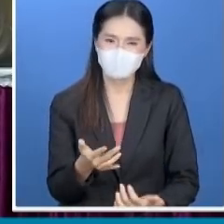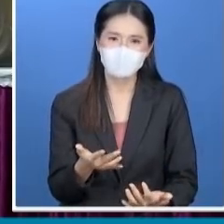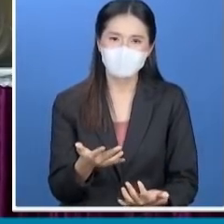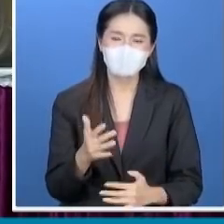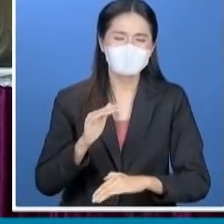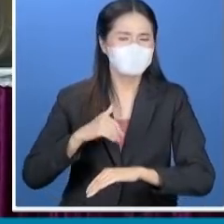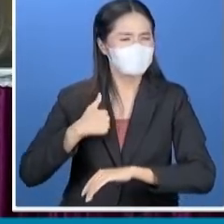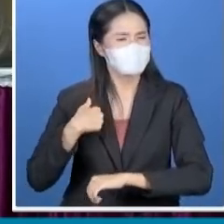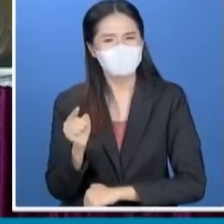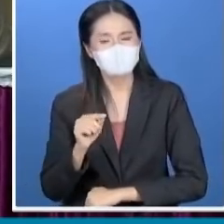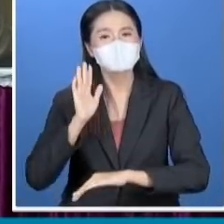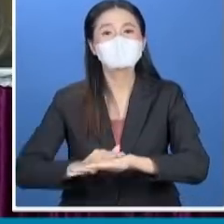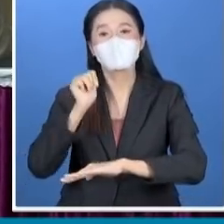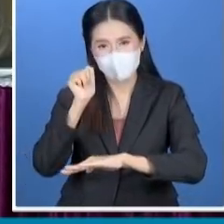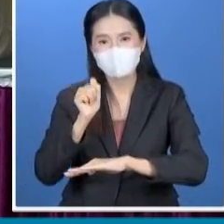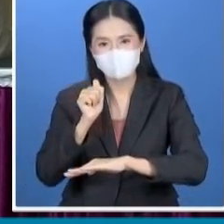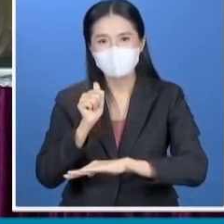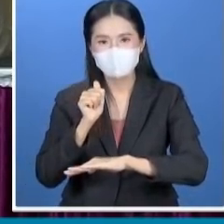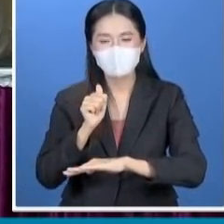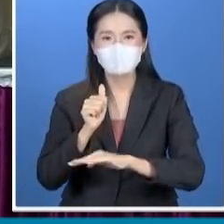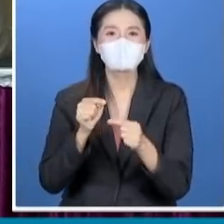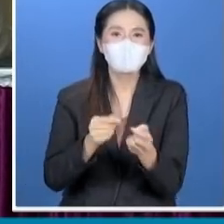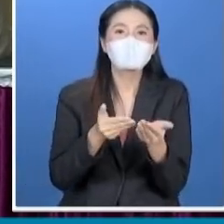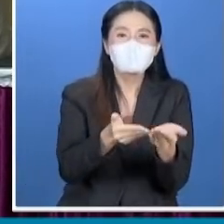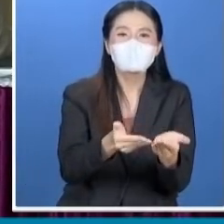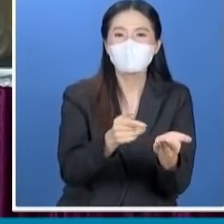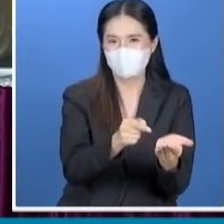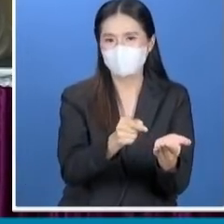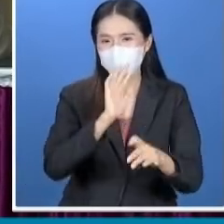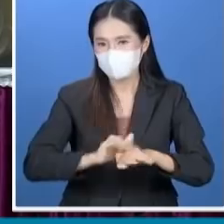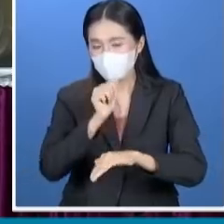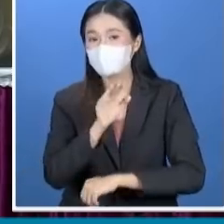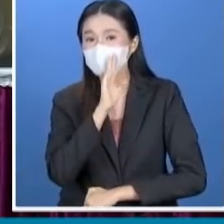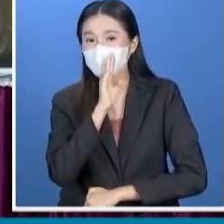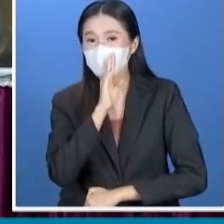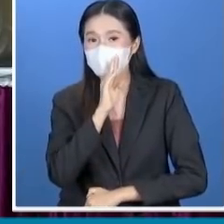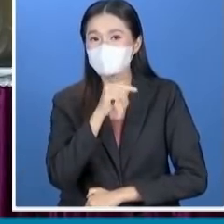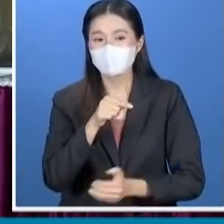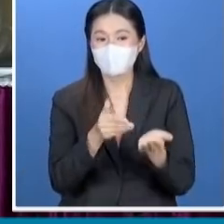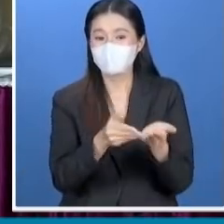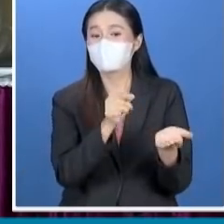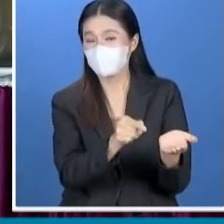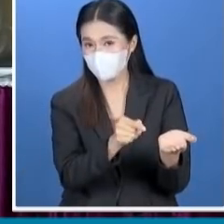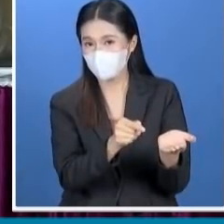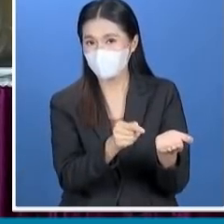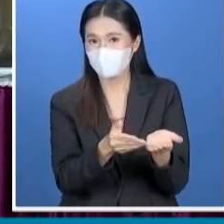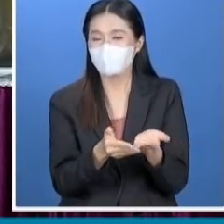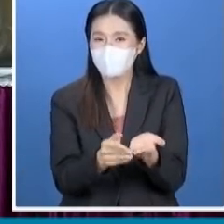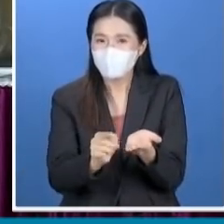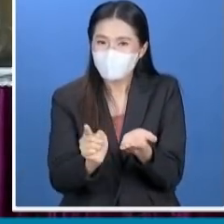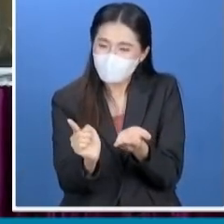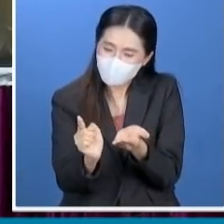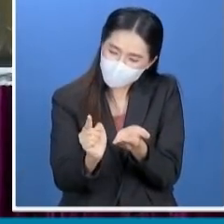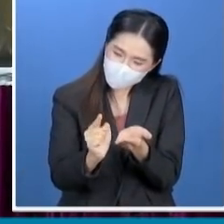นักผู้ชำนาญการเรื่องสปีดโบ๊ทหลายท่านบอกว่าถ้าเรือสปีดโบ๊ทแบบนี้วิ่งช้าๆ